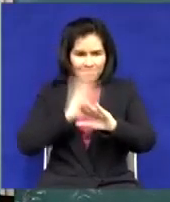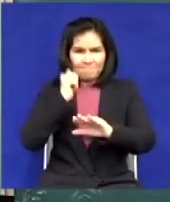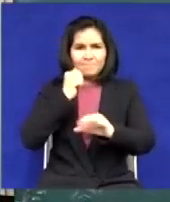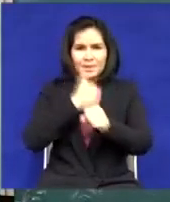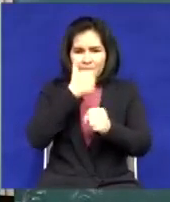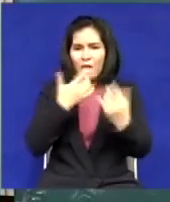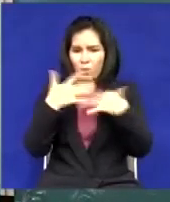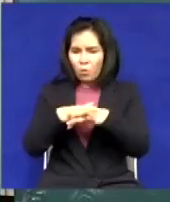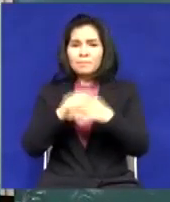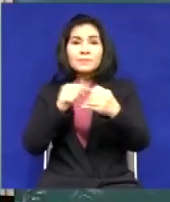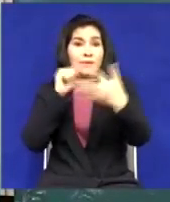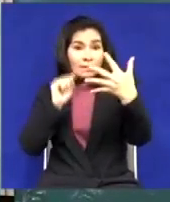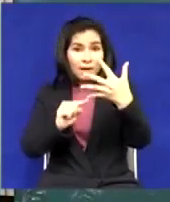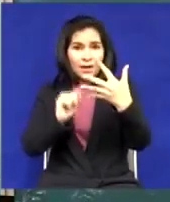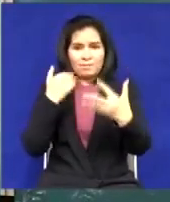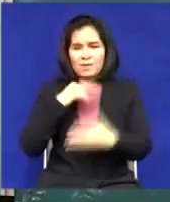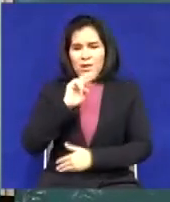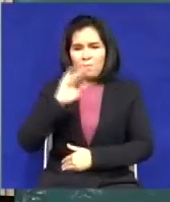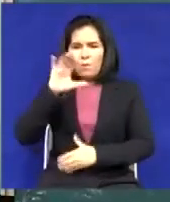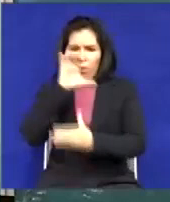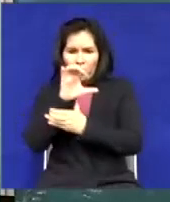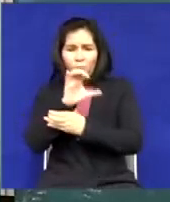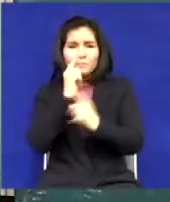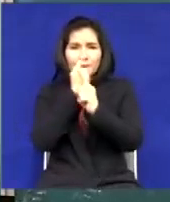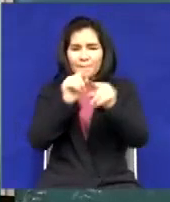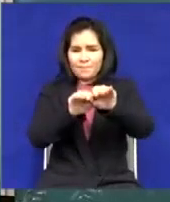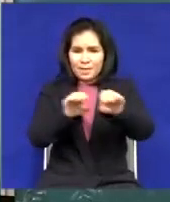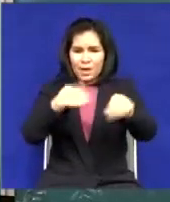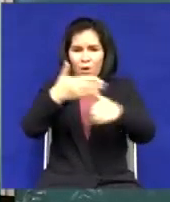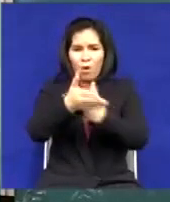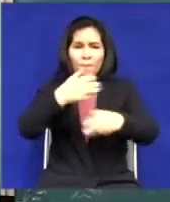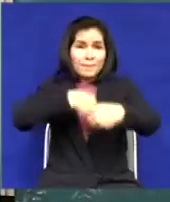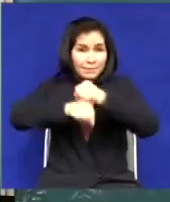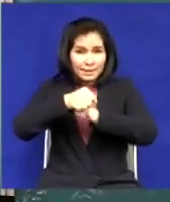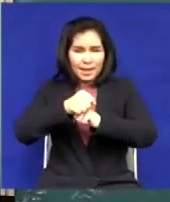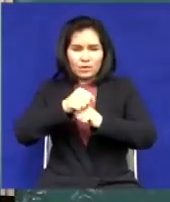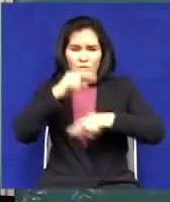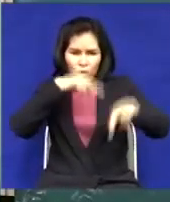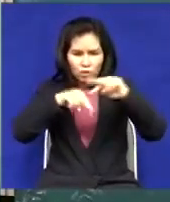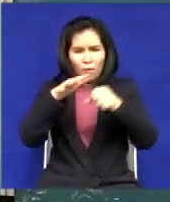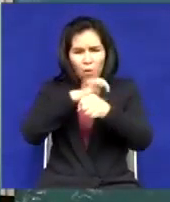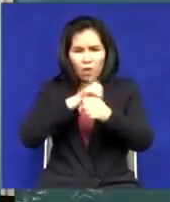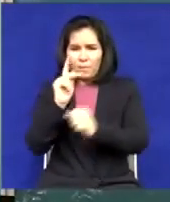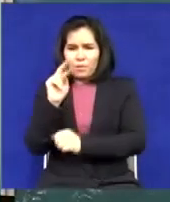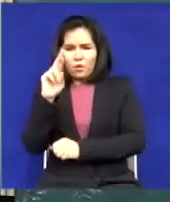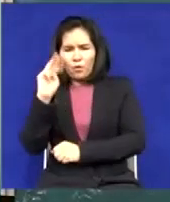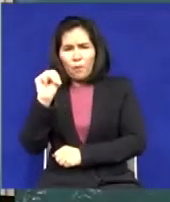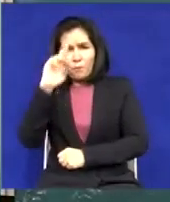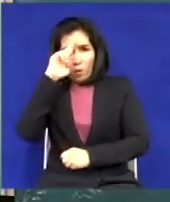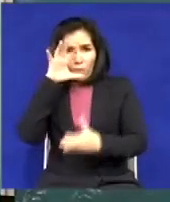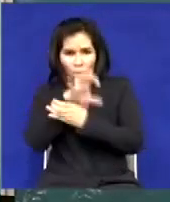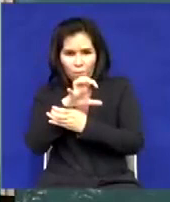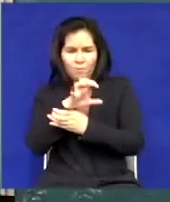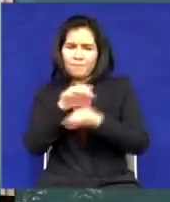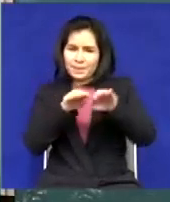ครับและอันที่5ต้องมีระบบควบคุมมาตรฐานระหว่างห้องบริการนั้นๆกับกรมควบคุมโรคและข้อสุดท้ายที่เราเติมเข้าไปก็จะเป็นเรื่องของระบบ